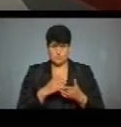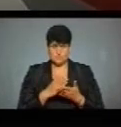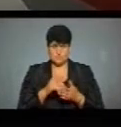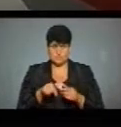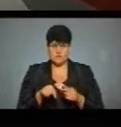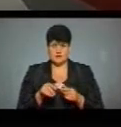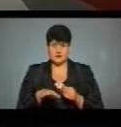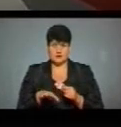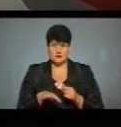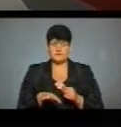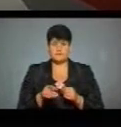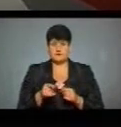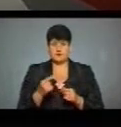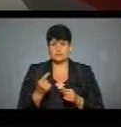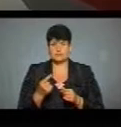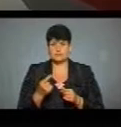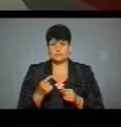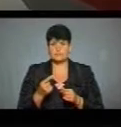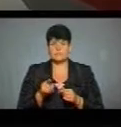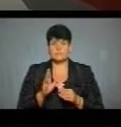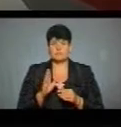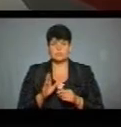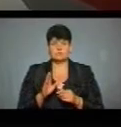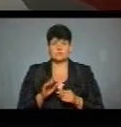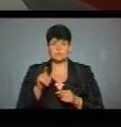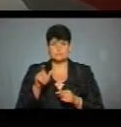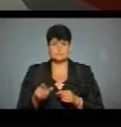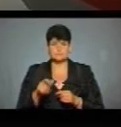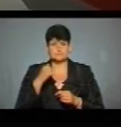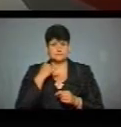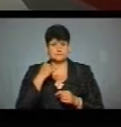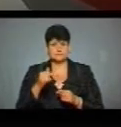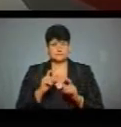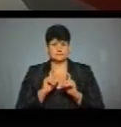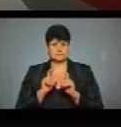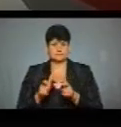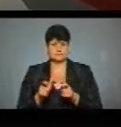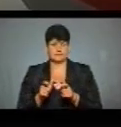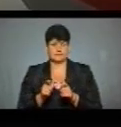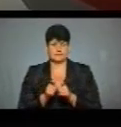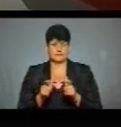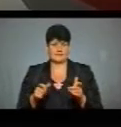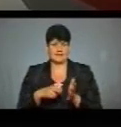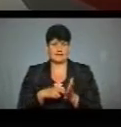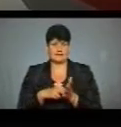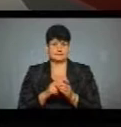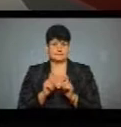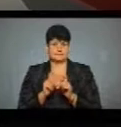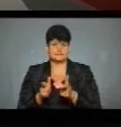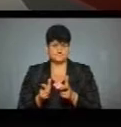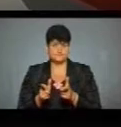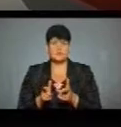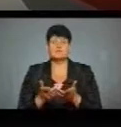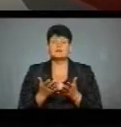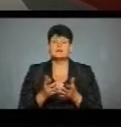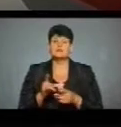перебуває в зоні діяльності Тернопільської митниці, ми будемо такій особі надсилати виклики на митницю, встановлювати